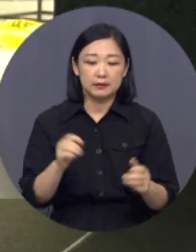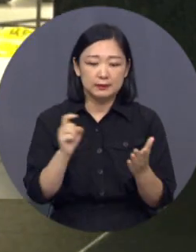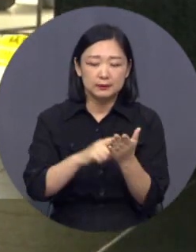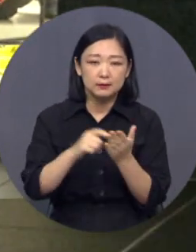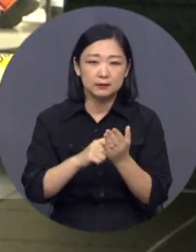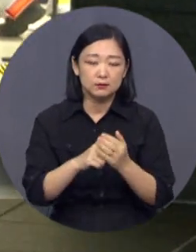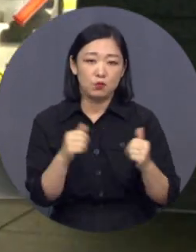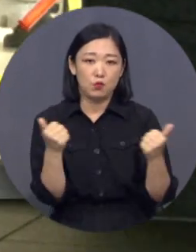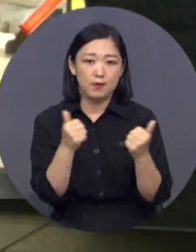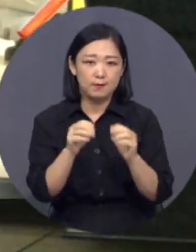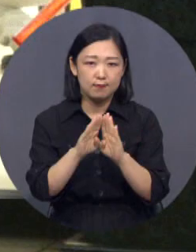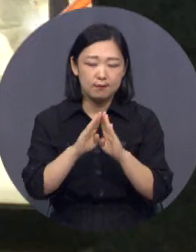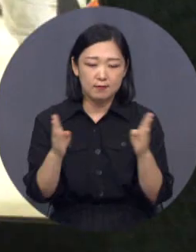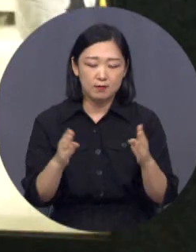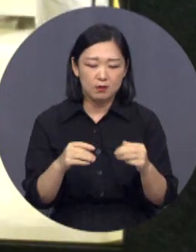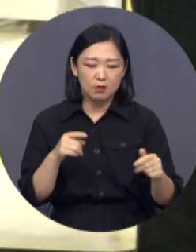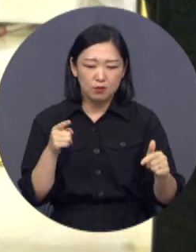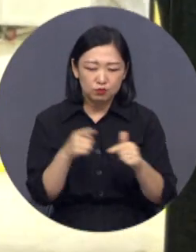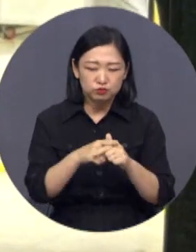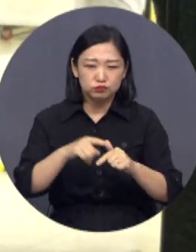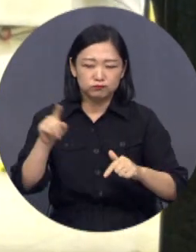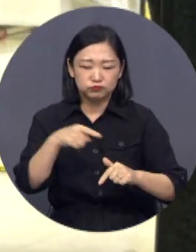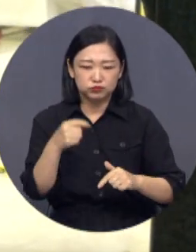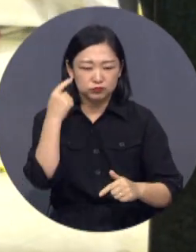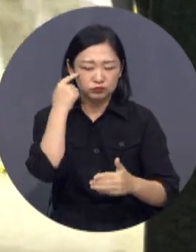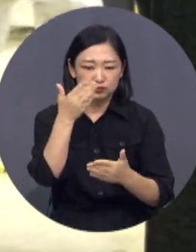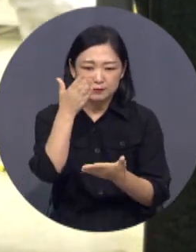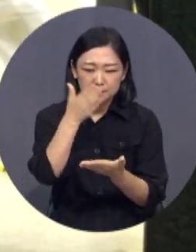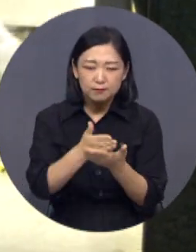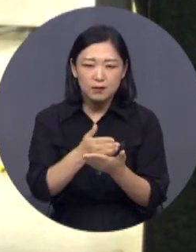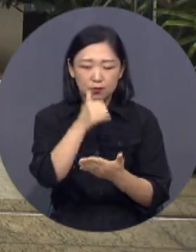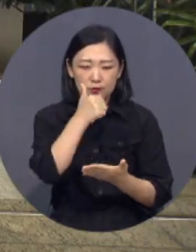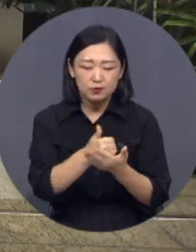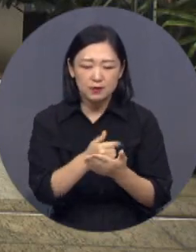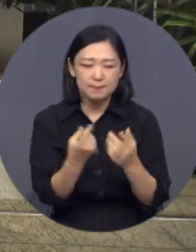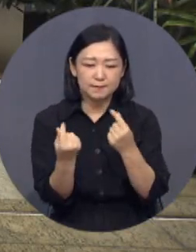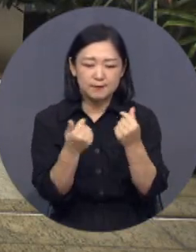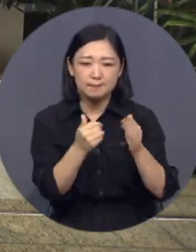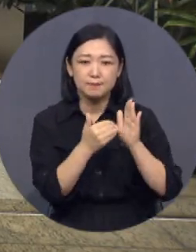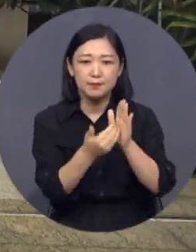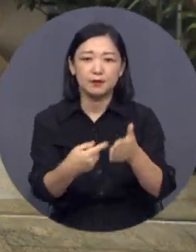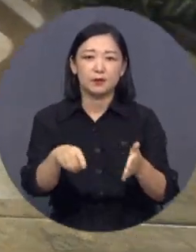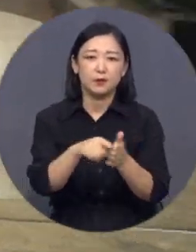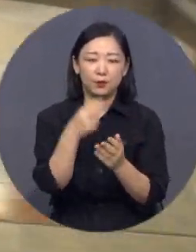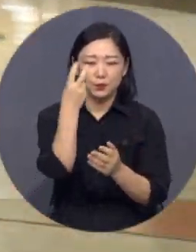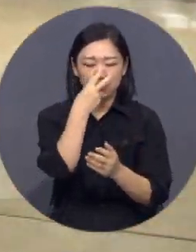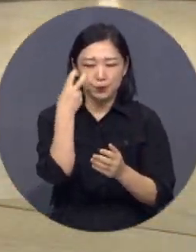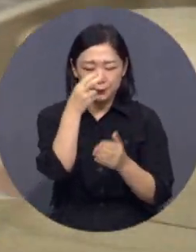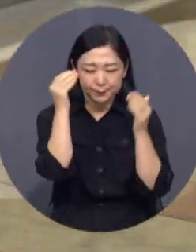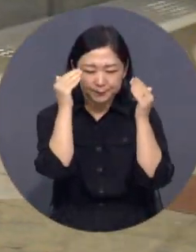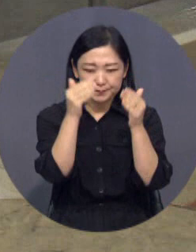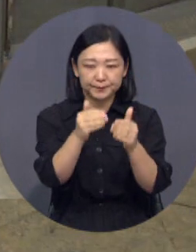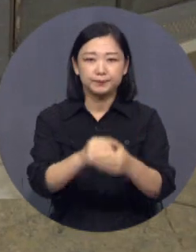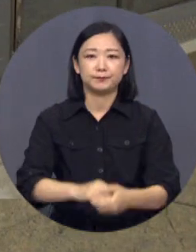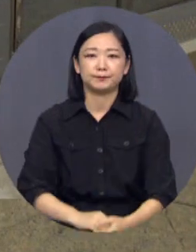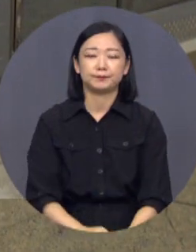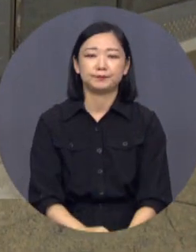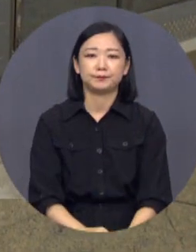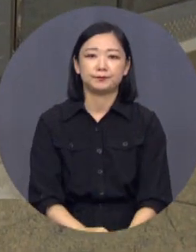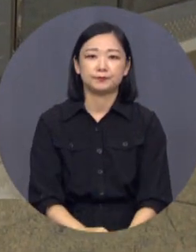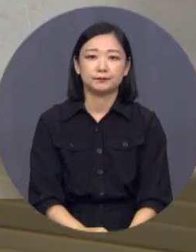긴급대책 회의를 열고 흉기 난동과 묻지마 보험제 등 유사범죄 차단을 위해 수사력을 집중하기로